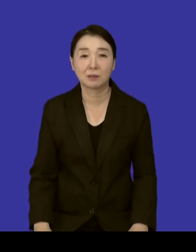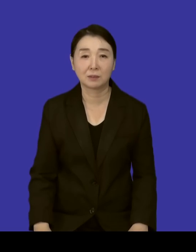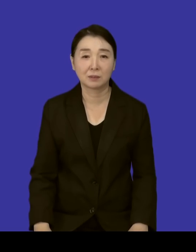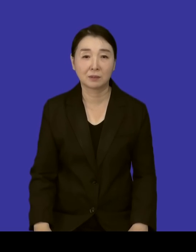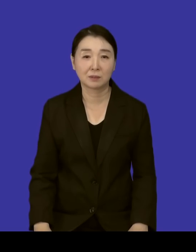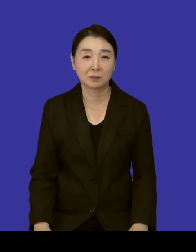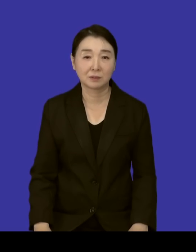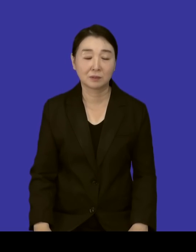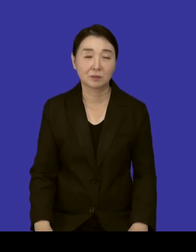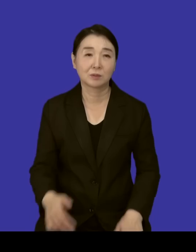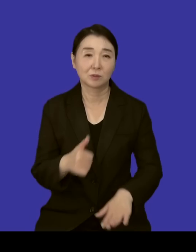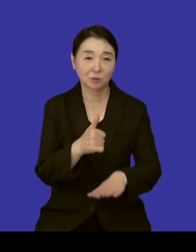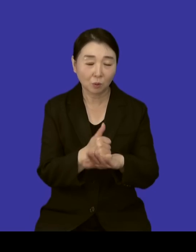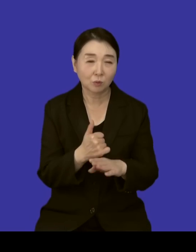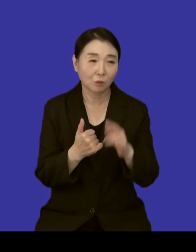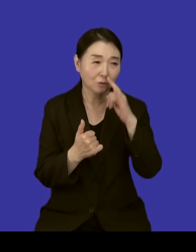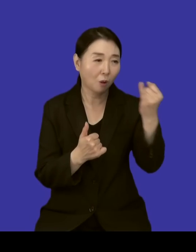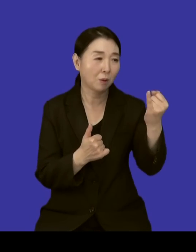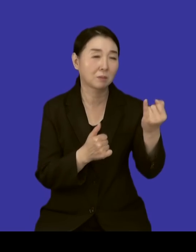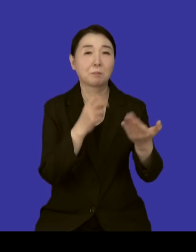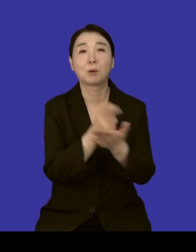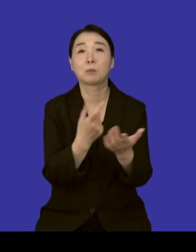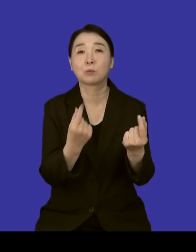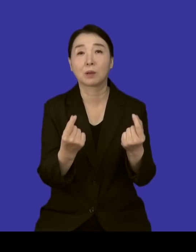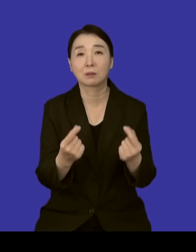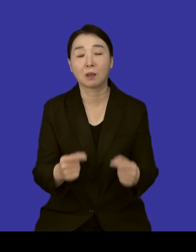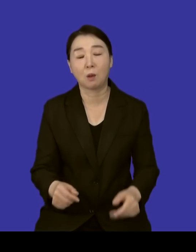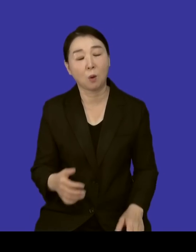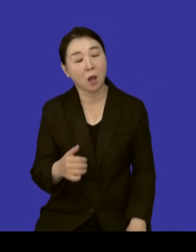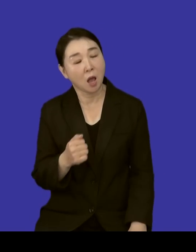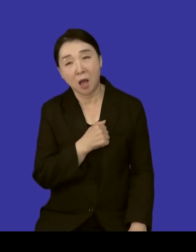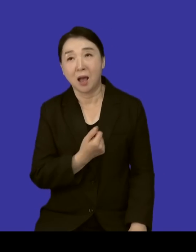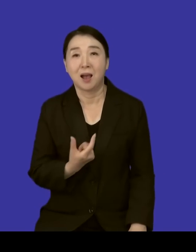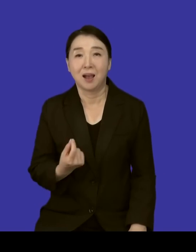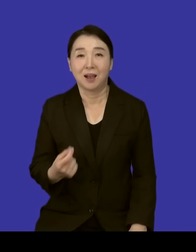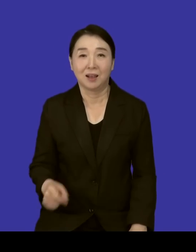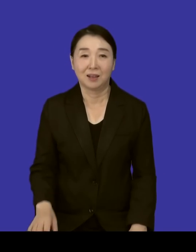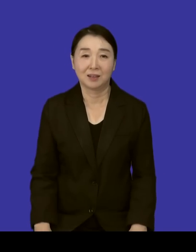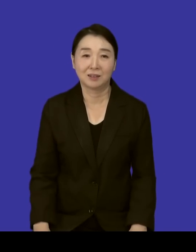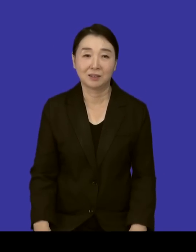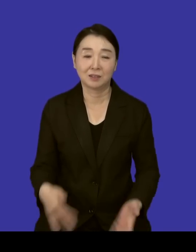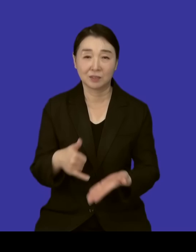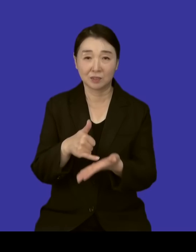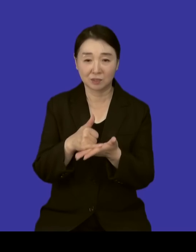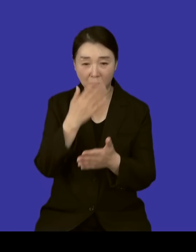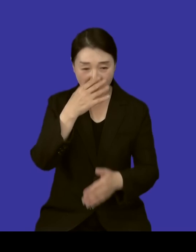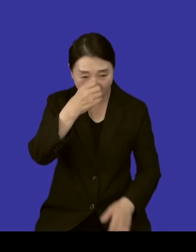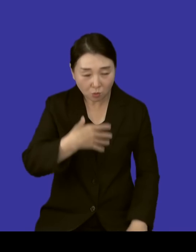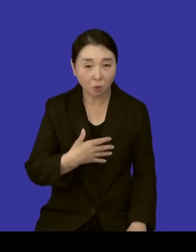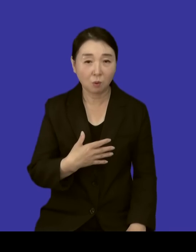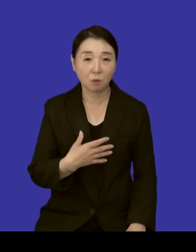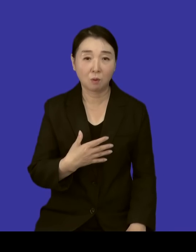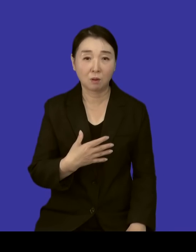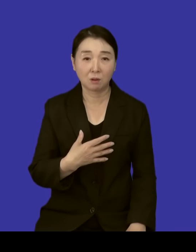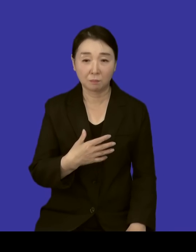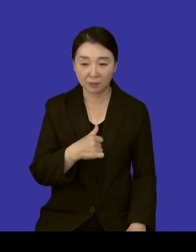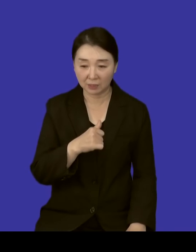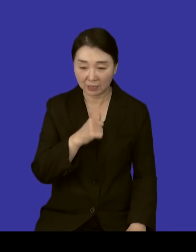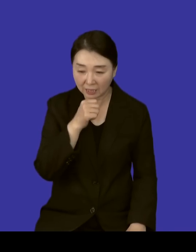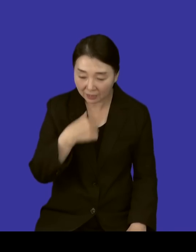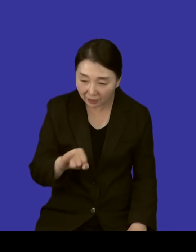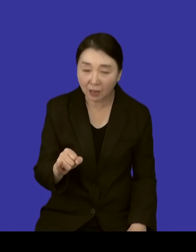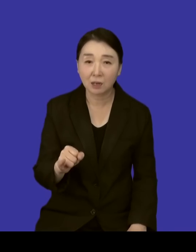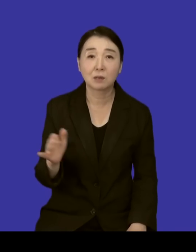시어머니는 법이에요, 법. 예. 그러니까 이제 숨을 못 쉬겠네요. 뭐, 얘기만 듣는데도. 뭐 인격적인 모독, 맨날 가난한 집